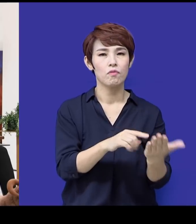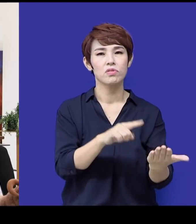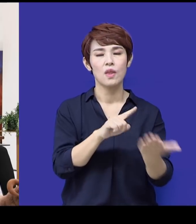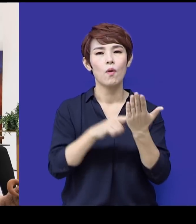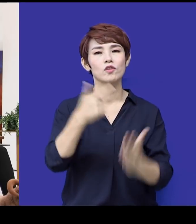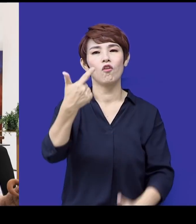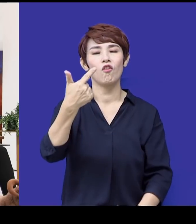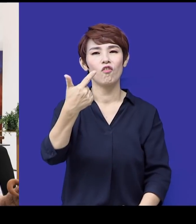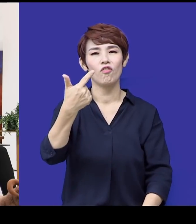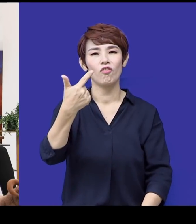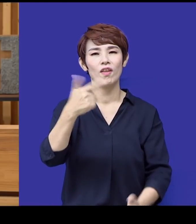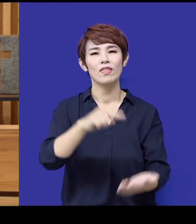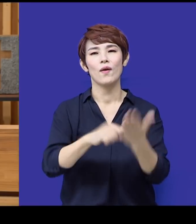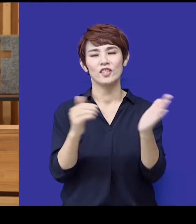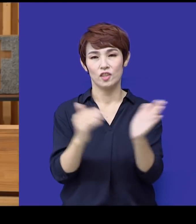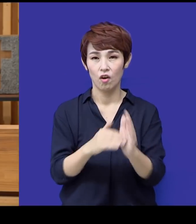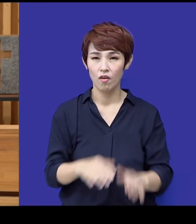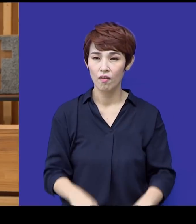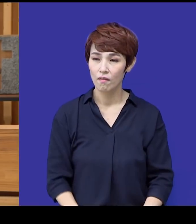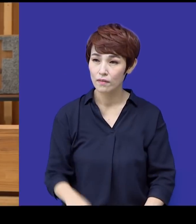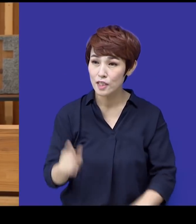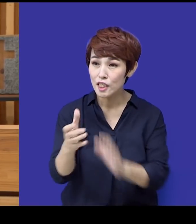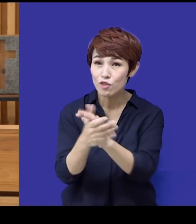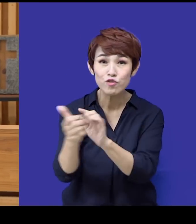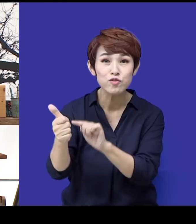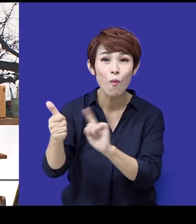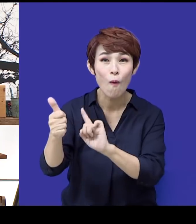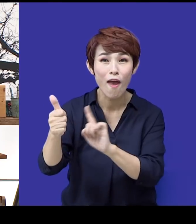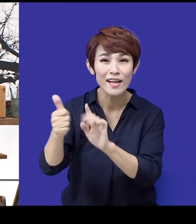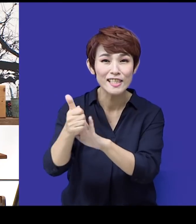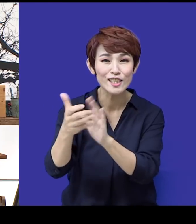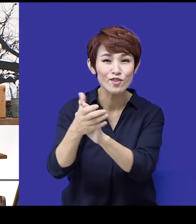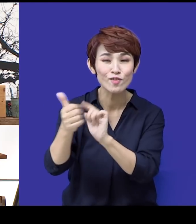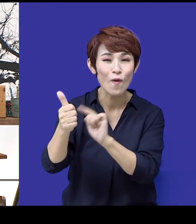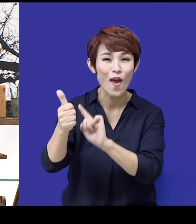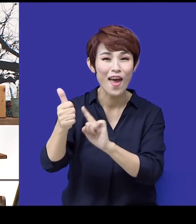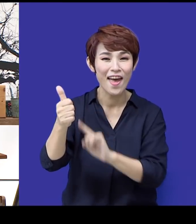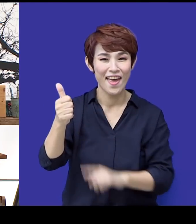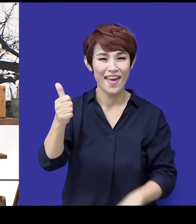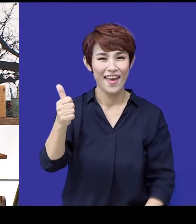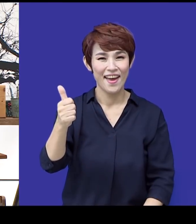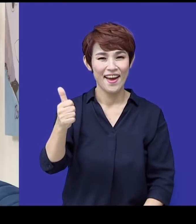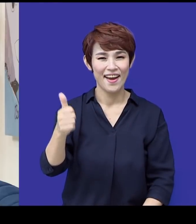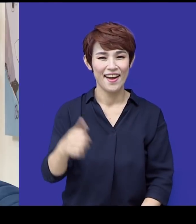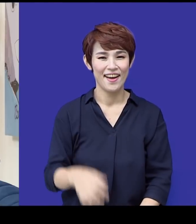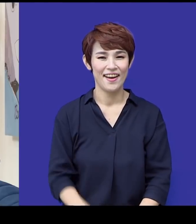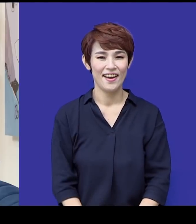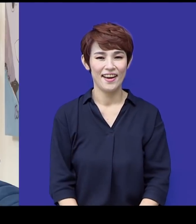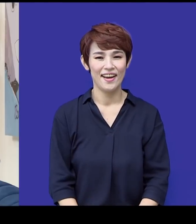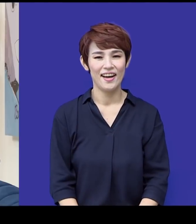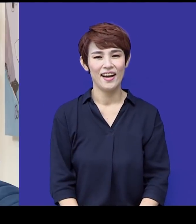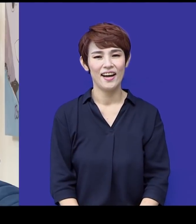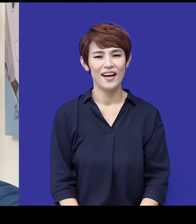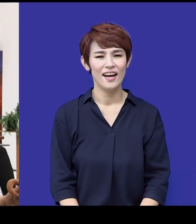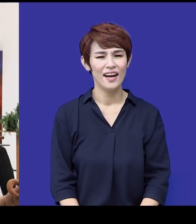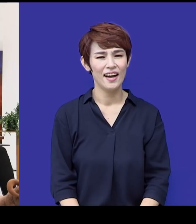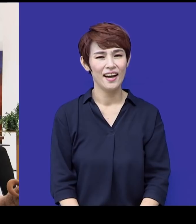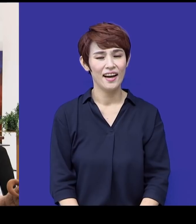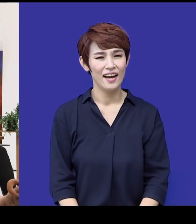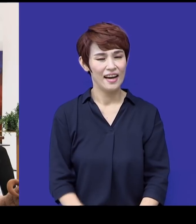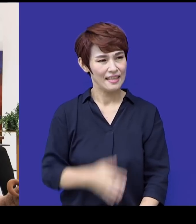그 친구 좀 소개시켜 그 주시면 안 됩니까? 친구 지금 학원 지금 가시나요? 소개받아서 뭐 할 거예요? 지금 받아서. 지금이라도 만학도 있고 뭐. 에이, 지금 받아서 뭐예요? 천국 가셔야